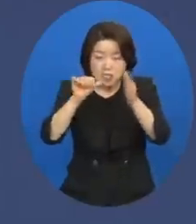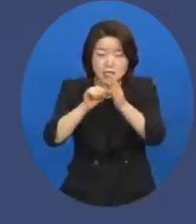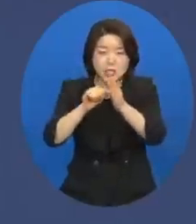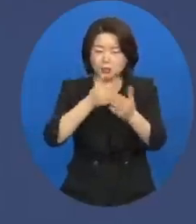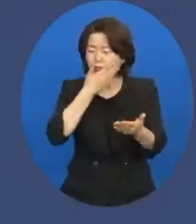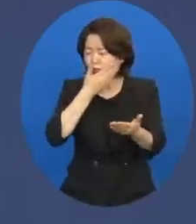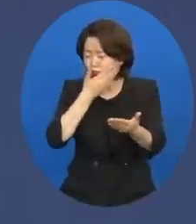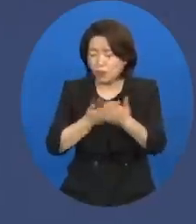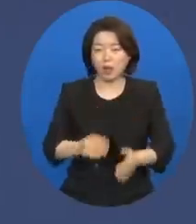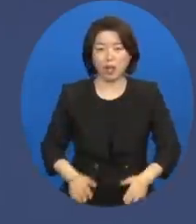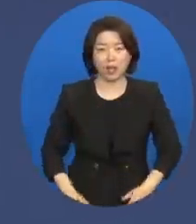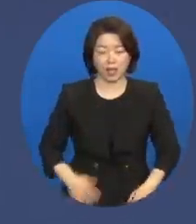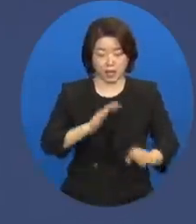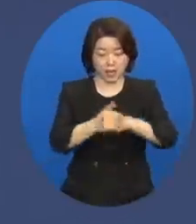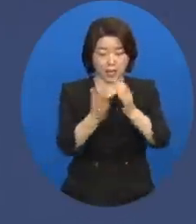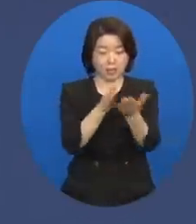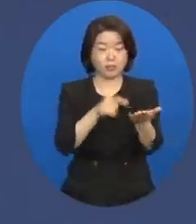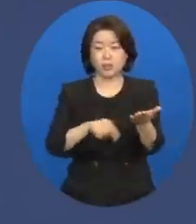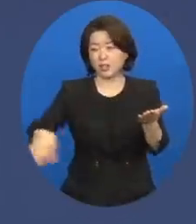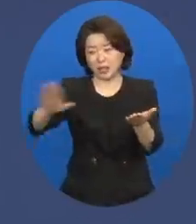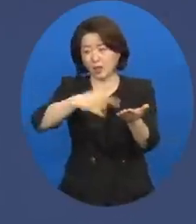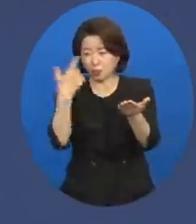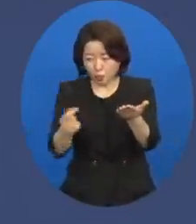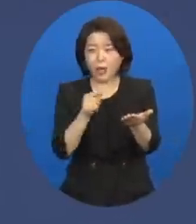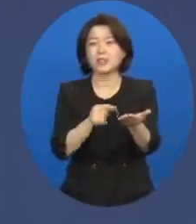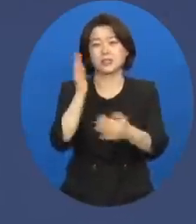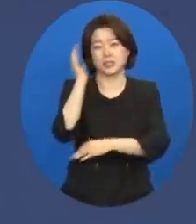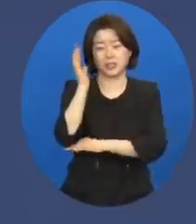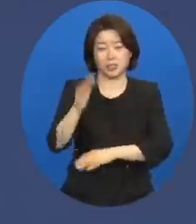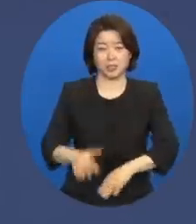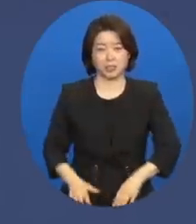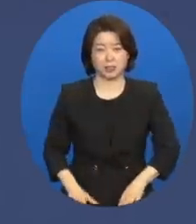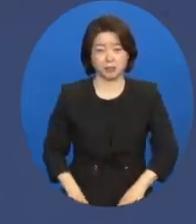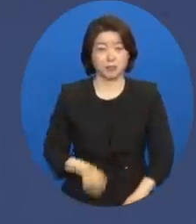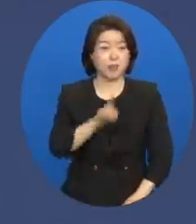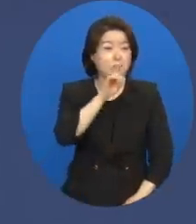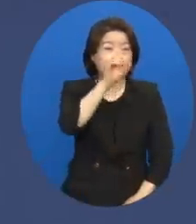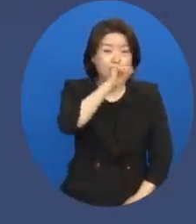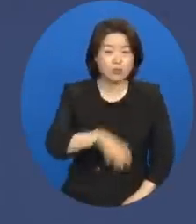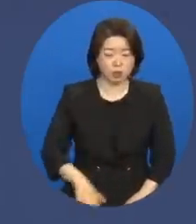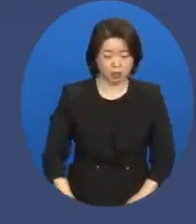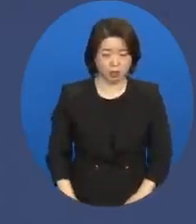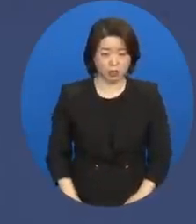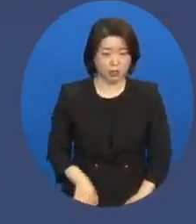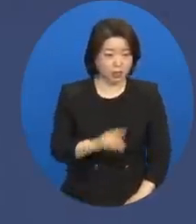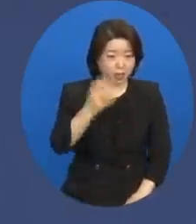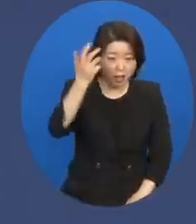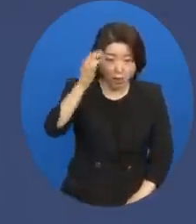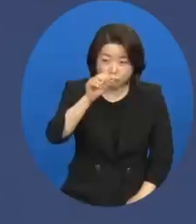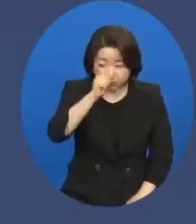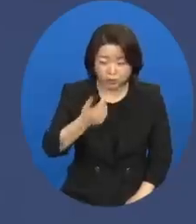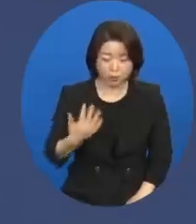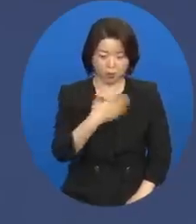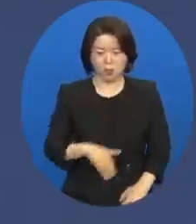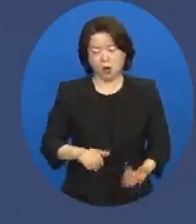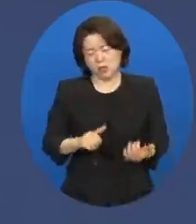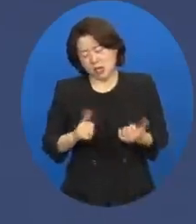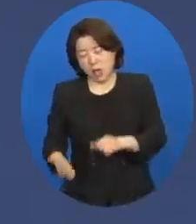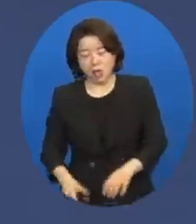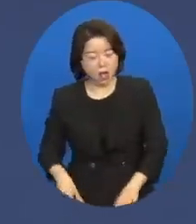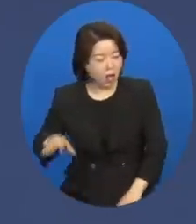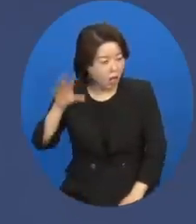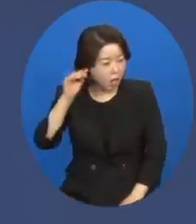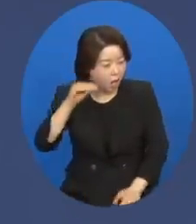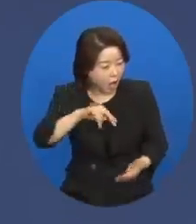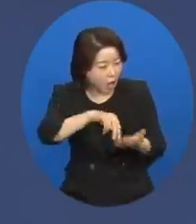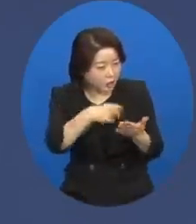성경 얘기 다 그 얘기하자는 거니까 이 얘기를 하는데 말이 좋아 그렇지 몸은 죽겠어요 진짜 어? 듣는 사람이 다